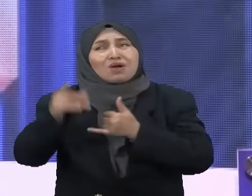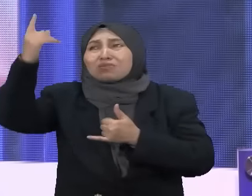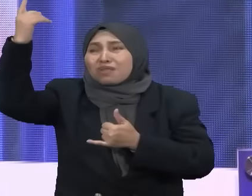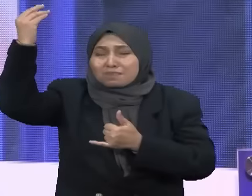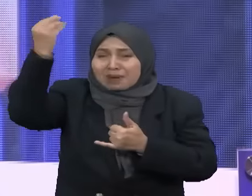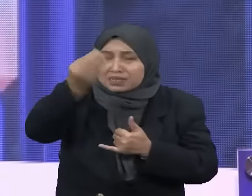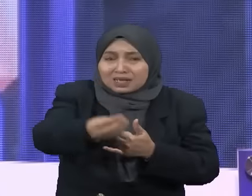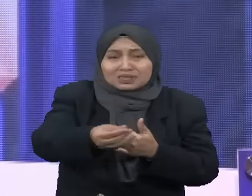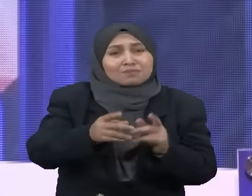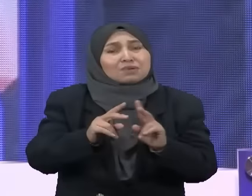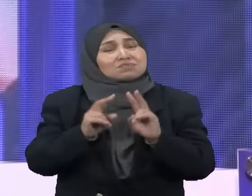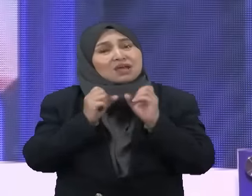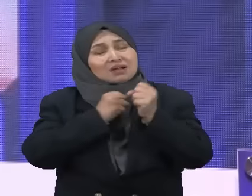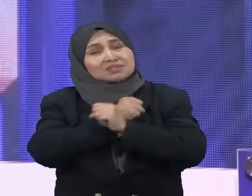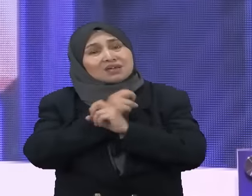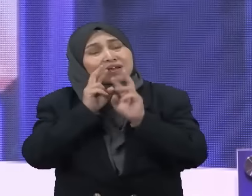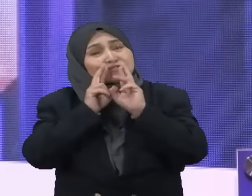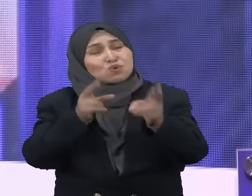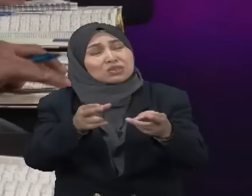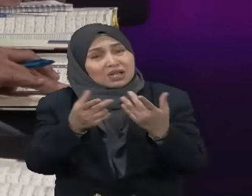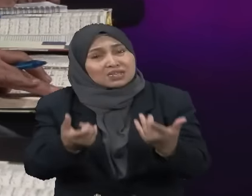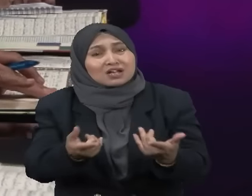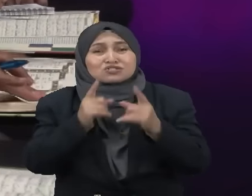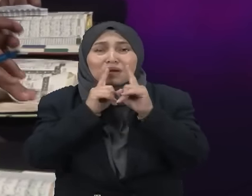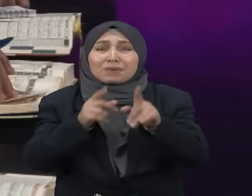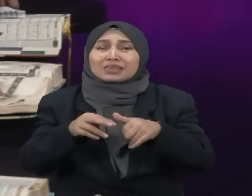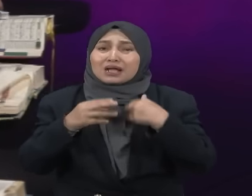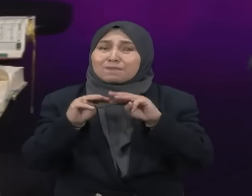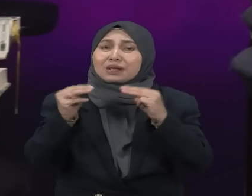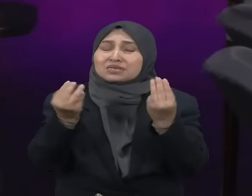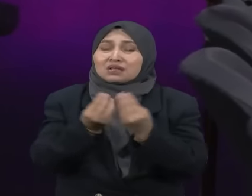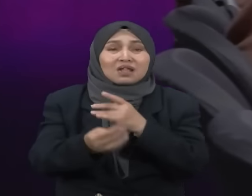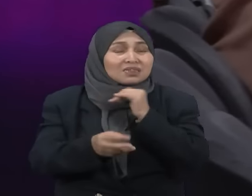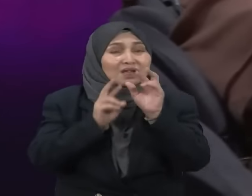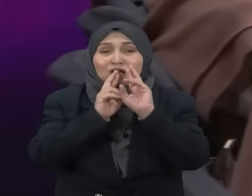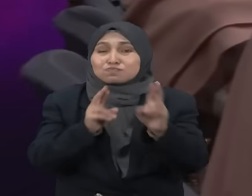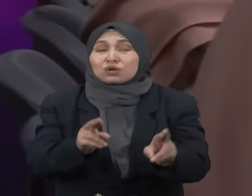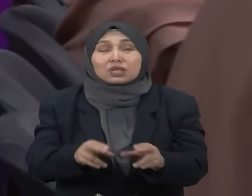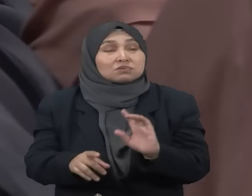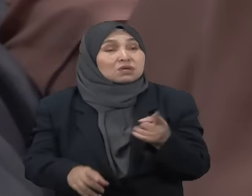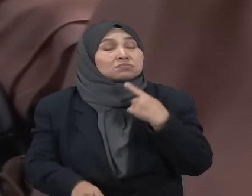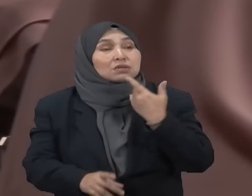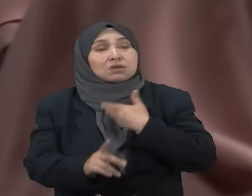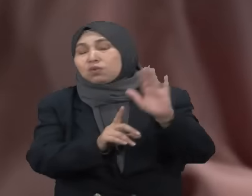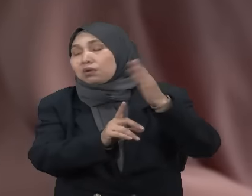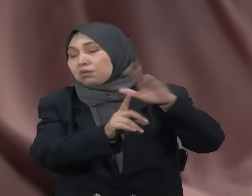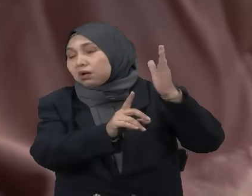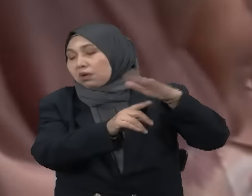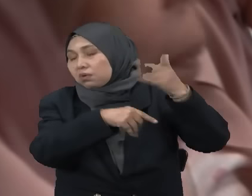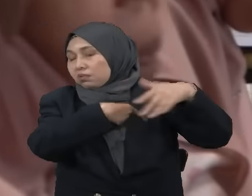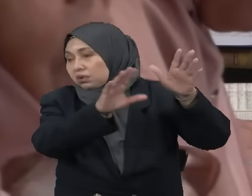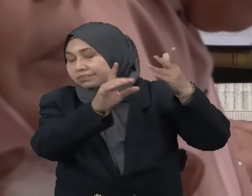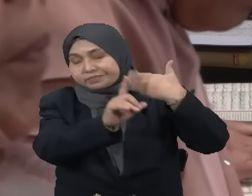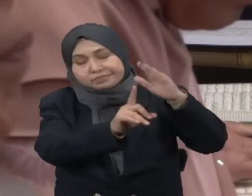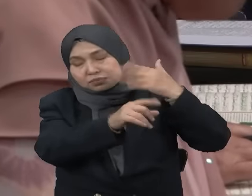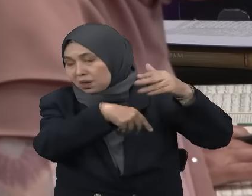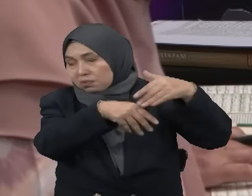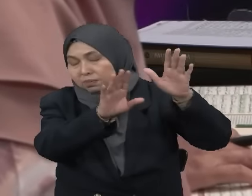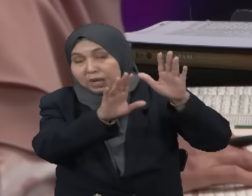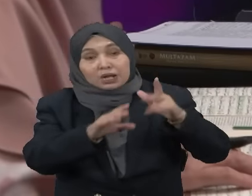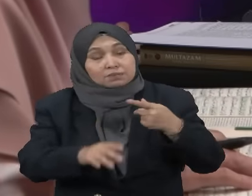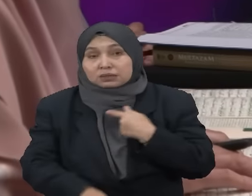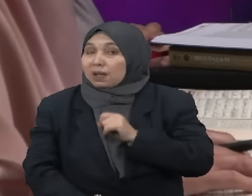Tetapi sayangnya respon kaum ini, wa ma kana jawab qaumi. Mereka tidak respon, mereka dengan hanya mengatakan keluar ajalah kamu. Kan? Kami